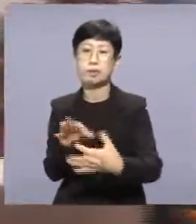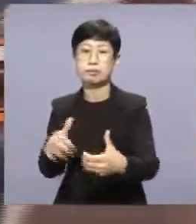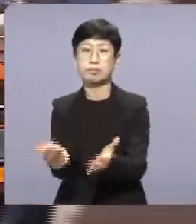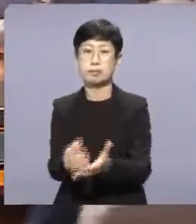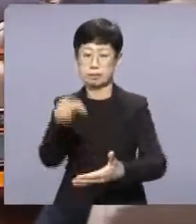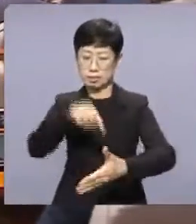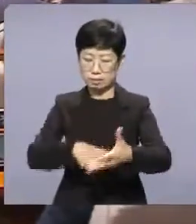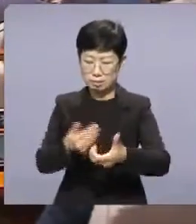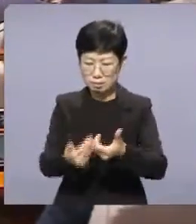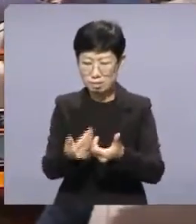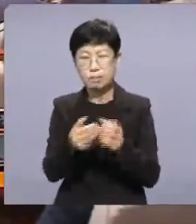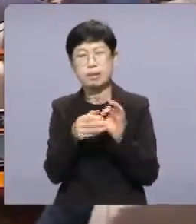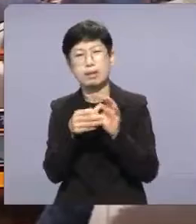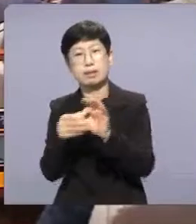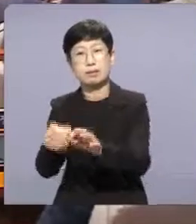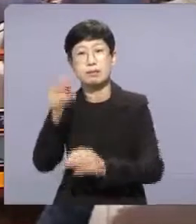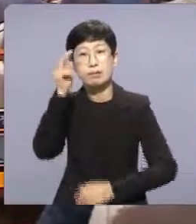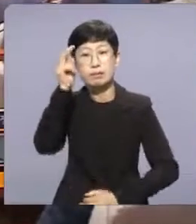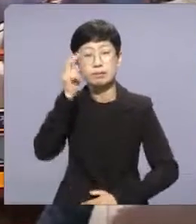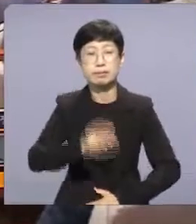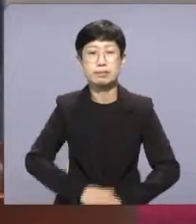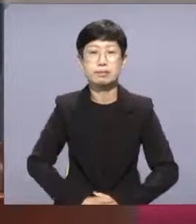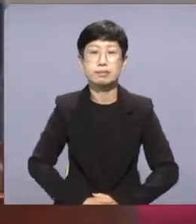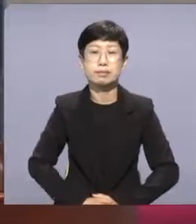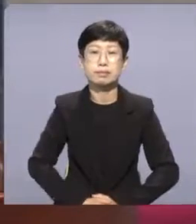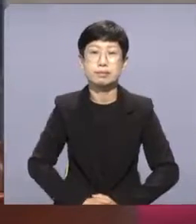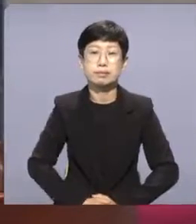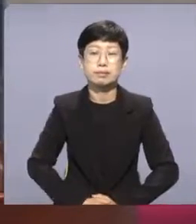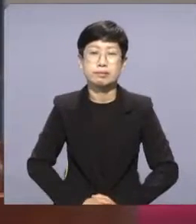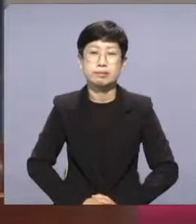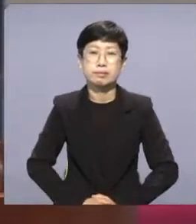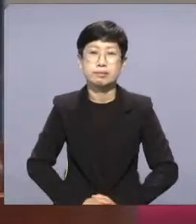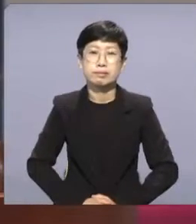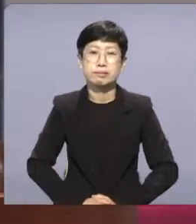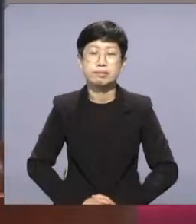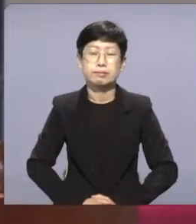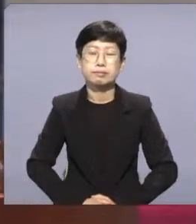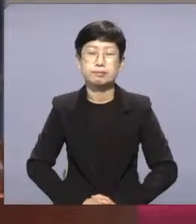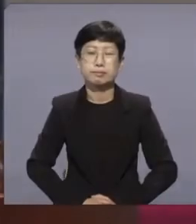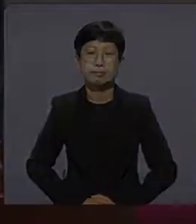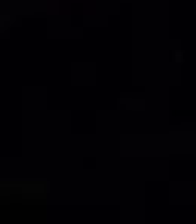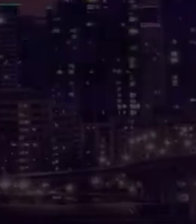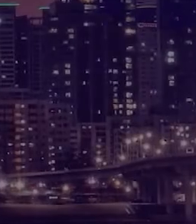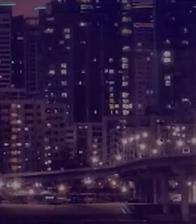내홍은 당분간 계속될 전망입니다. OBS 뉴스 김민주입니다.